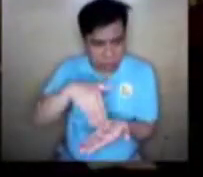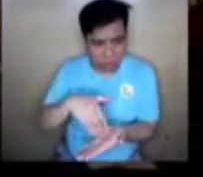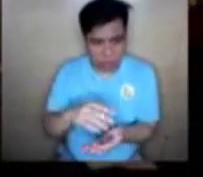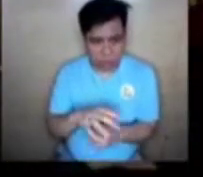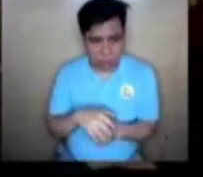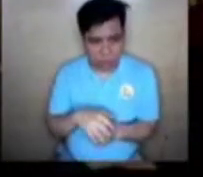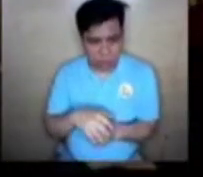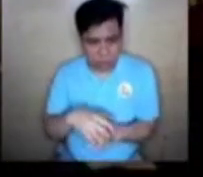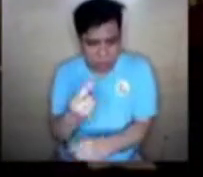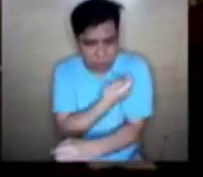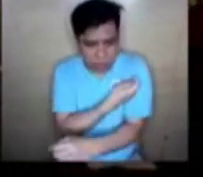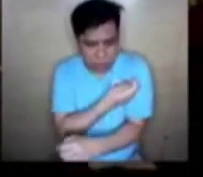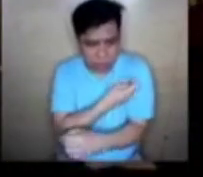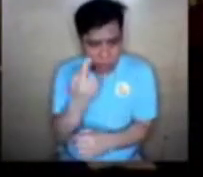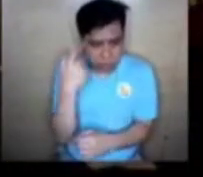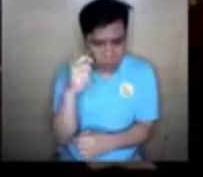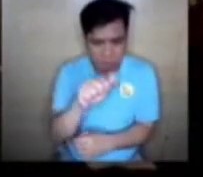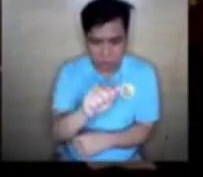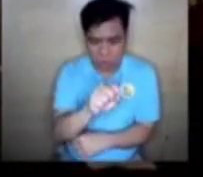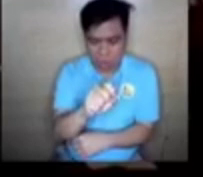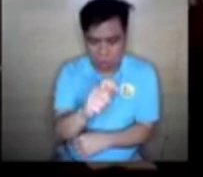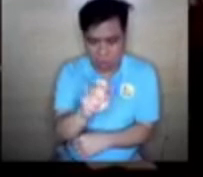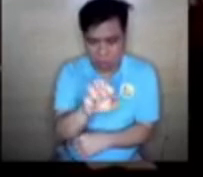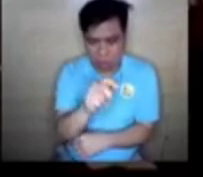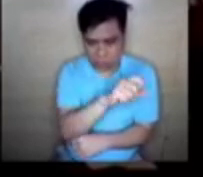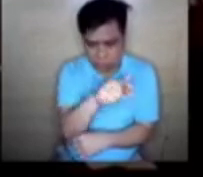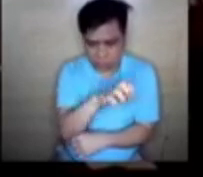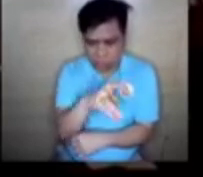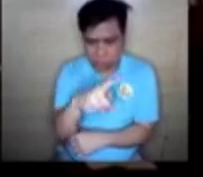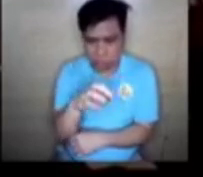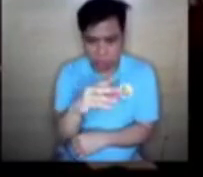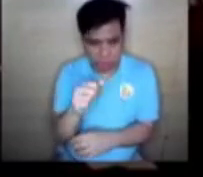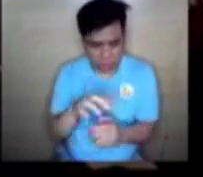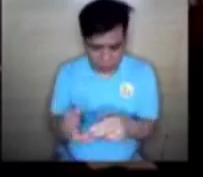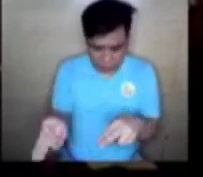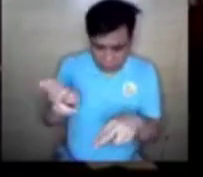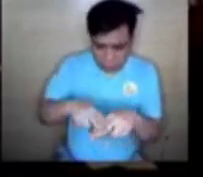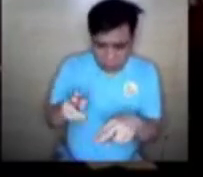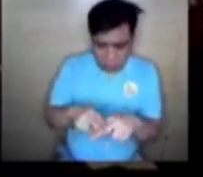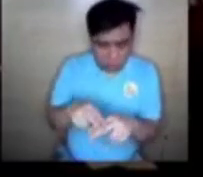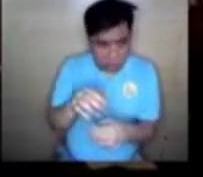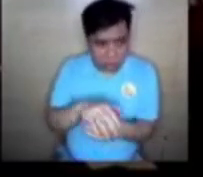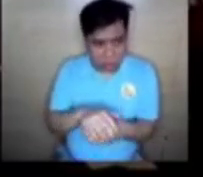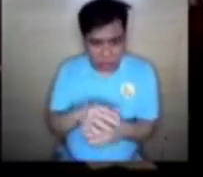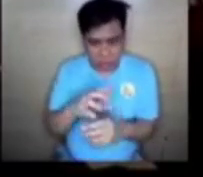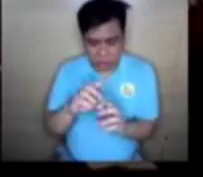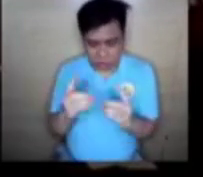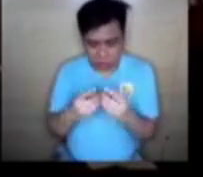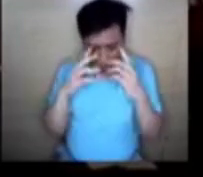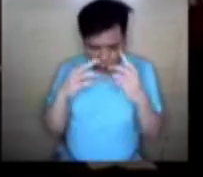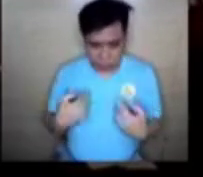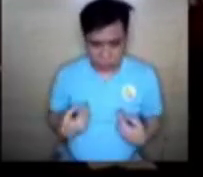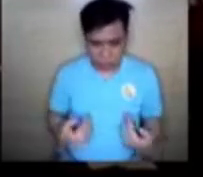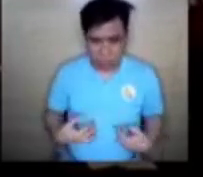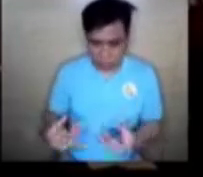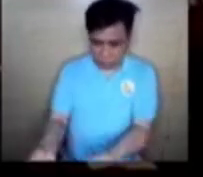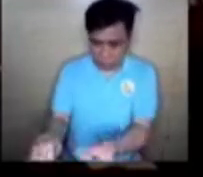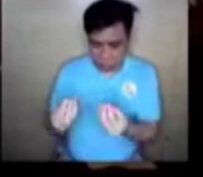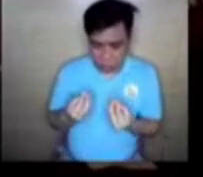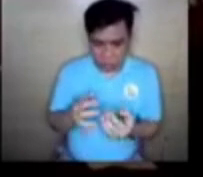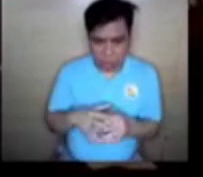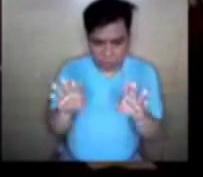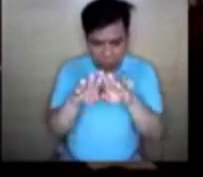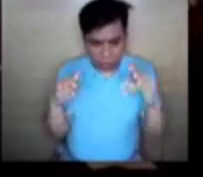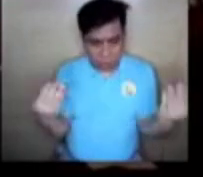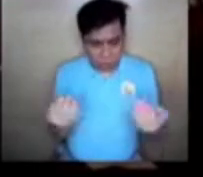AstraZeneca. Pag dumating po yun, o kaya nabigyan tayo ng karagdagang supply mula sa DOH o sa National, ay magbubukas